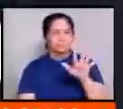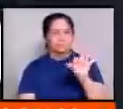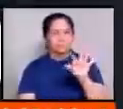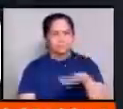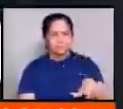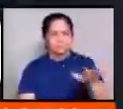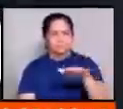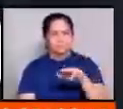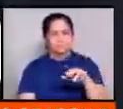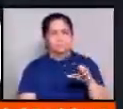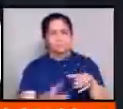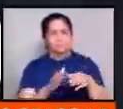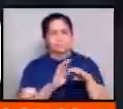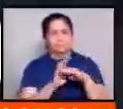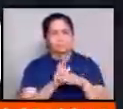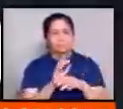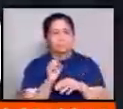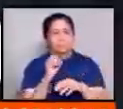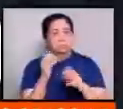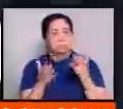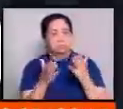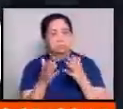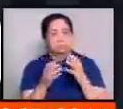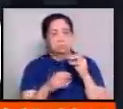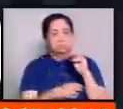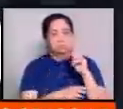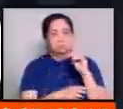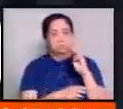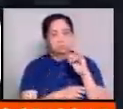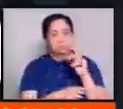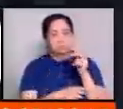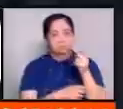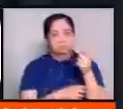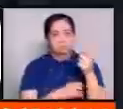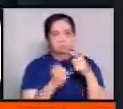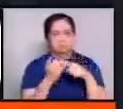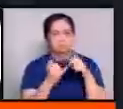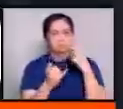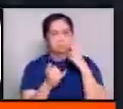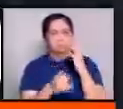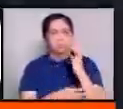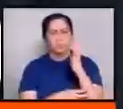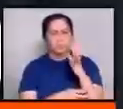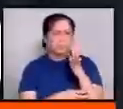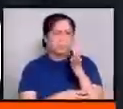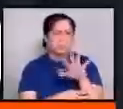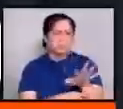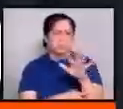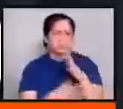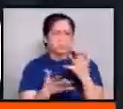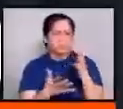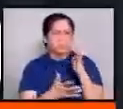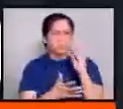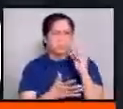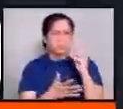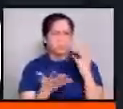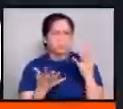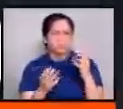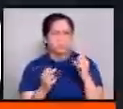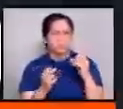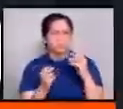59 sila eh. So, maybe yung makabayan block, tanggalin mo. Sabihin mo ng 45, 50.